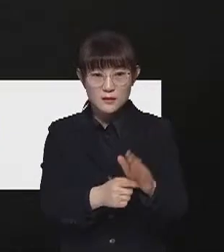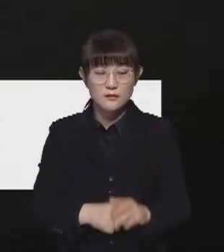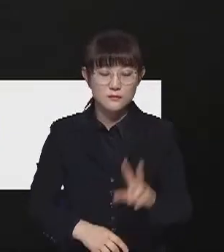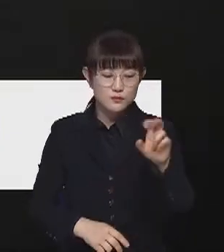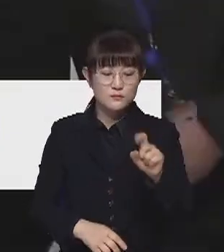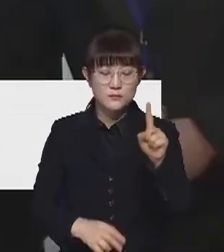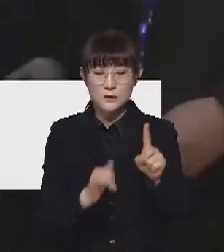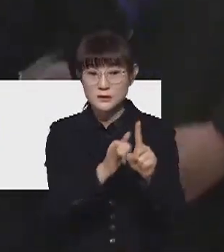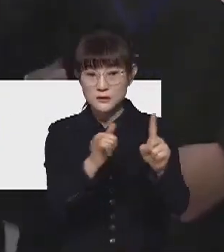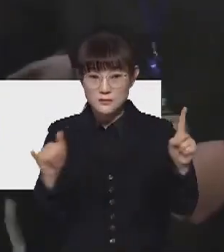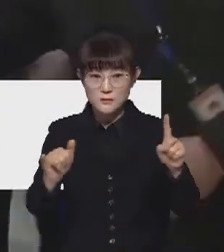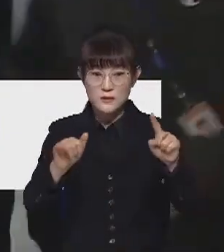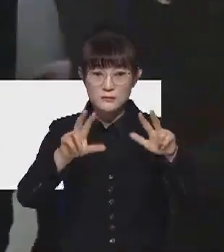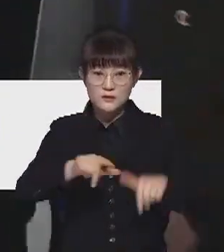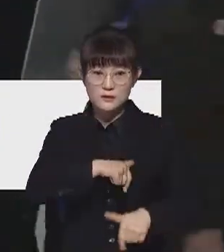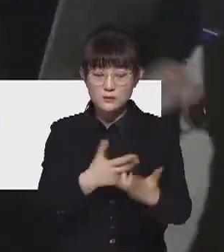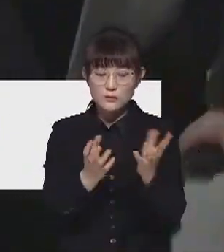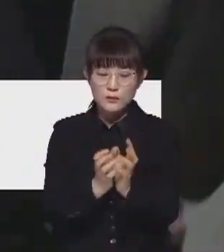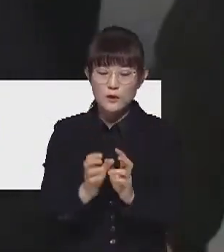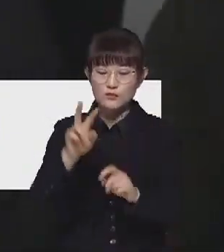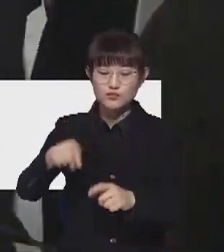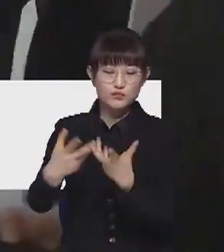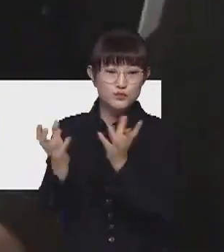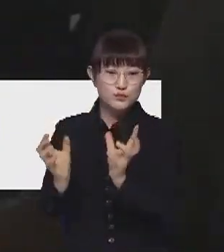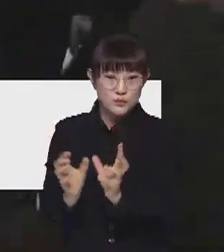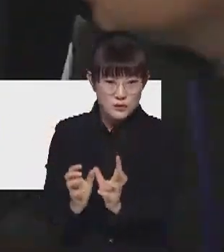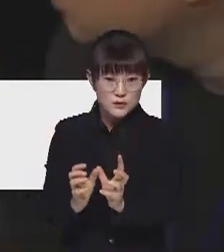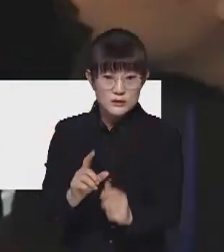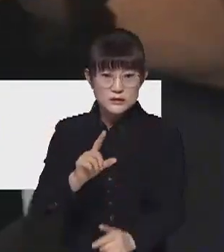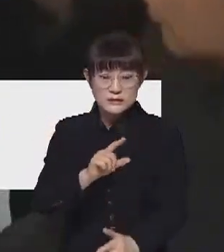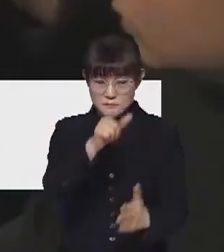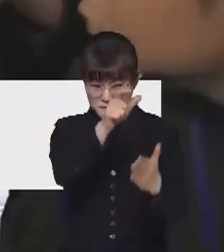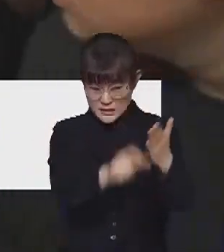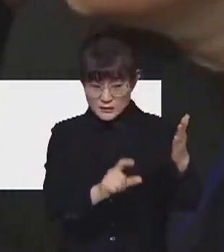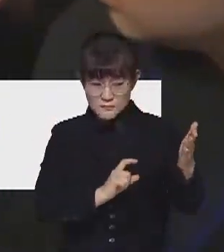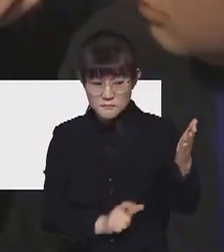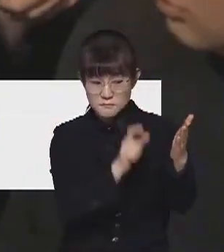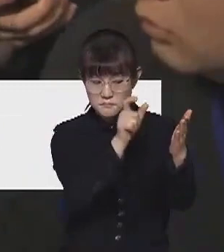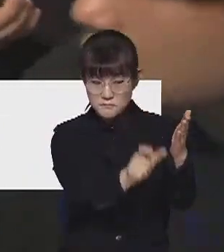명의 민주당과 무소석 의원들이 해당 명